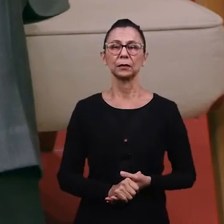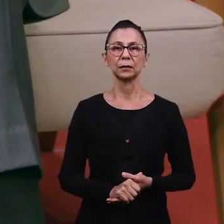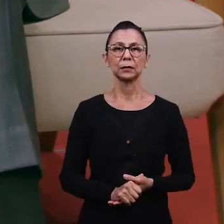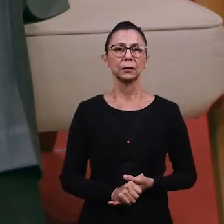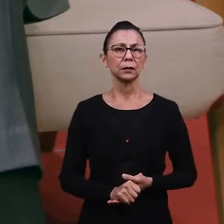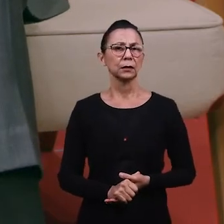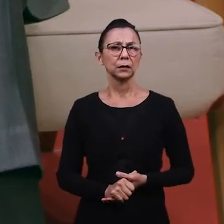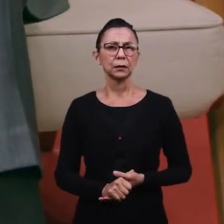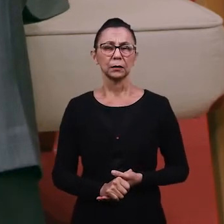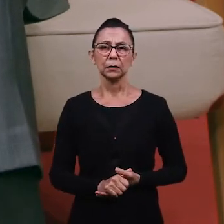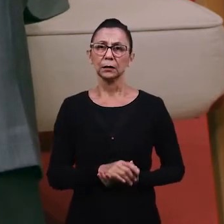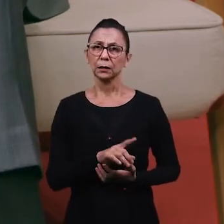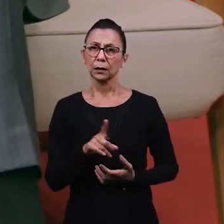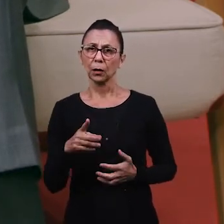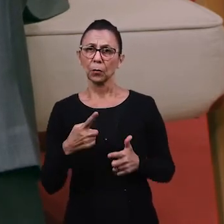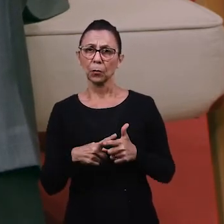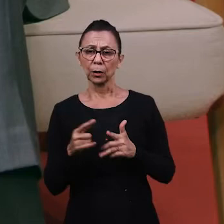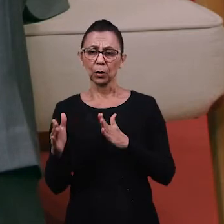vous passez dans